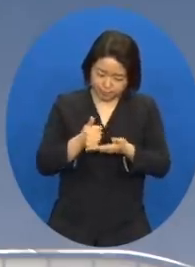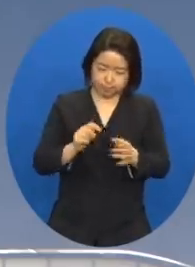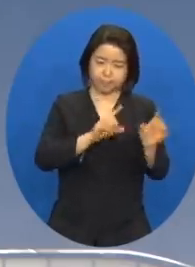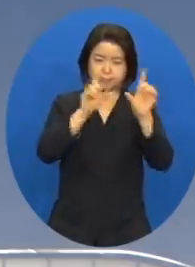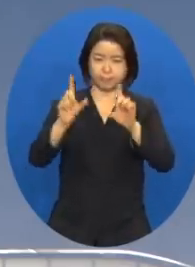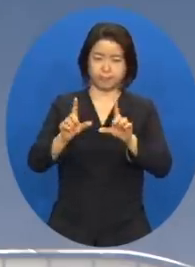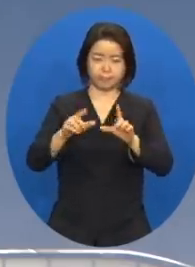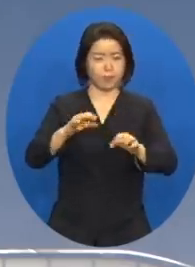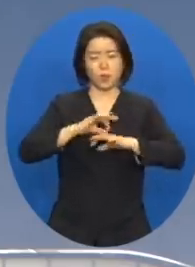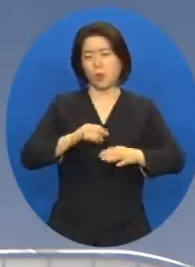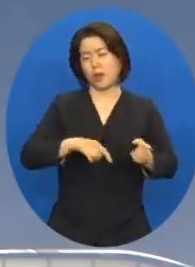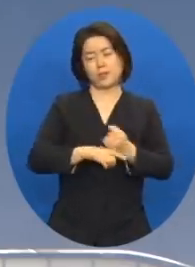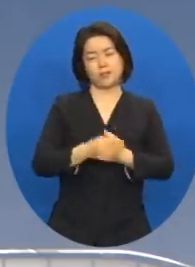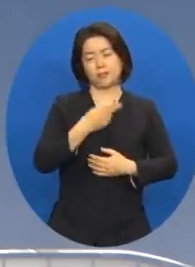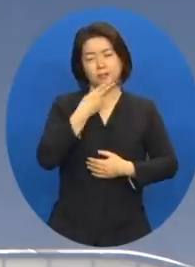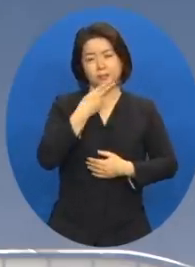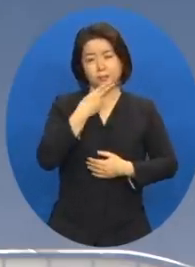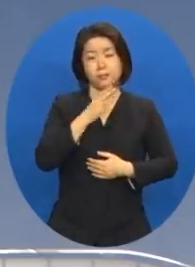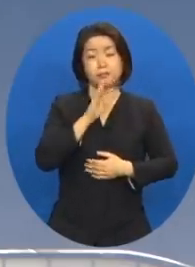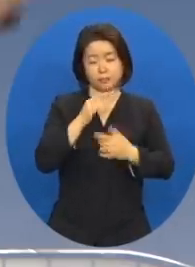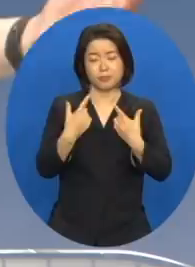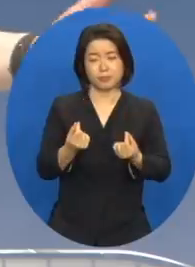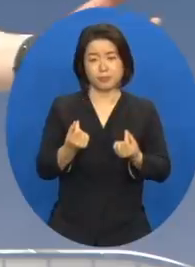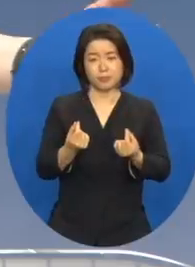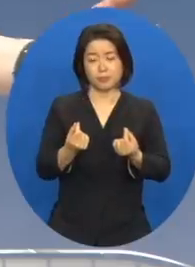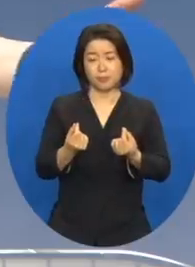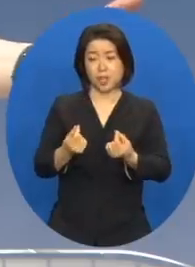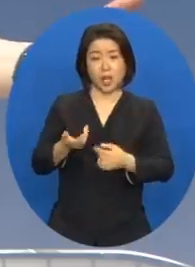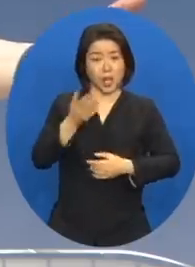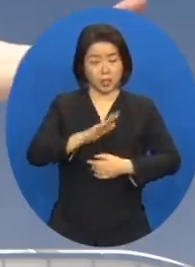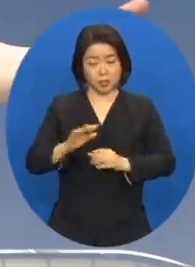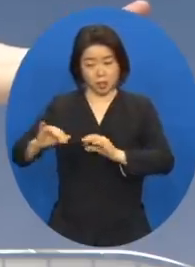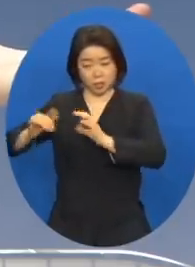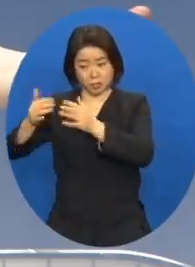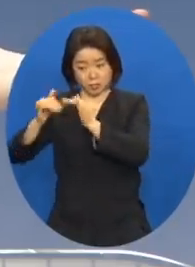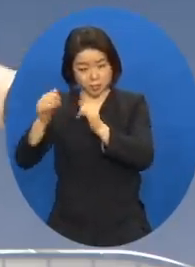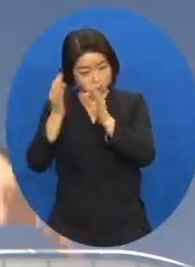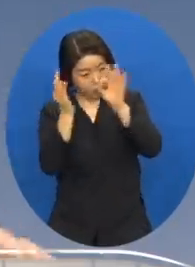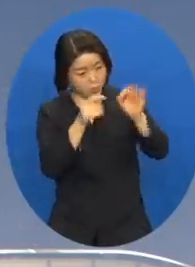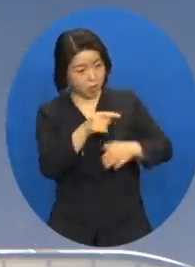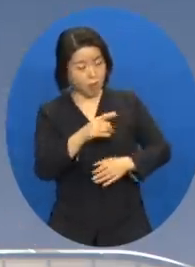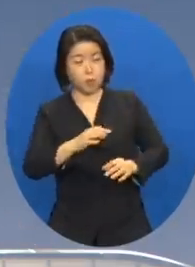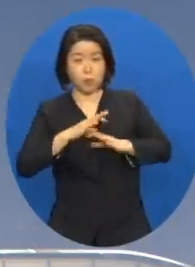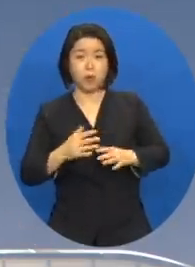이유도 없어요. 당연한 거죠. 세상 사람은 깜짝 놀랄 일이에요.